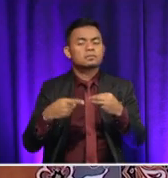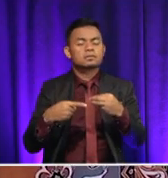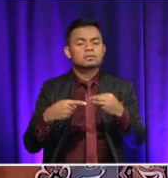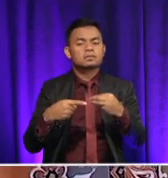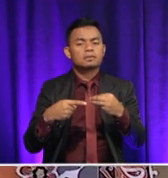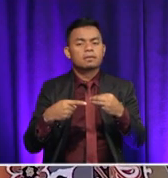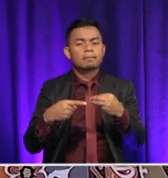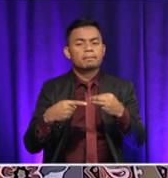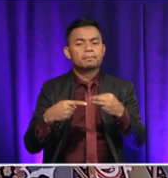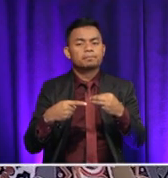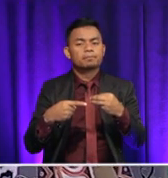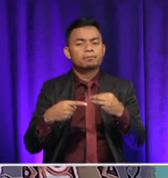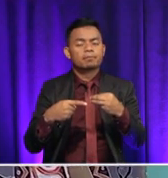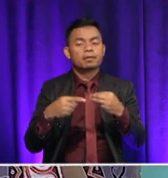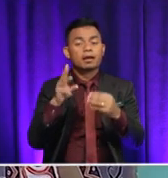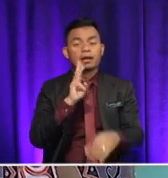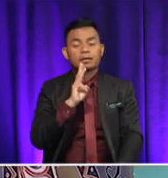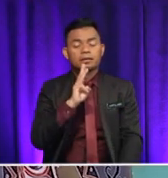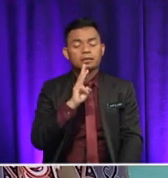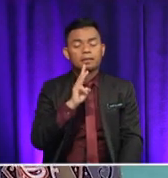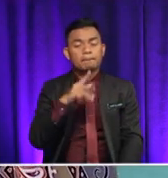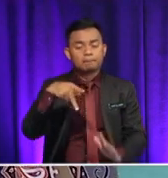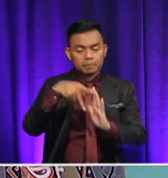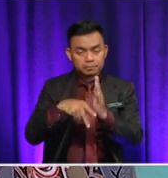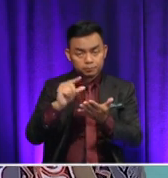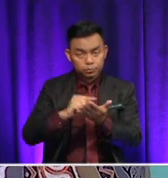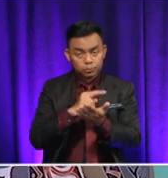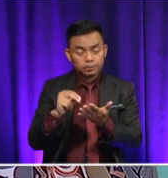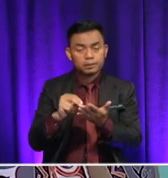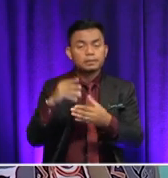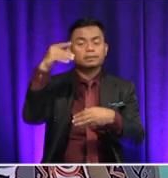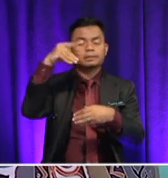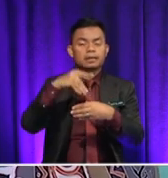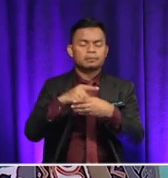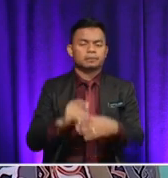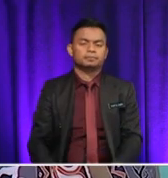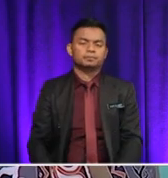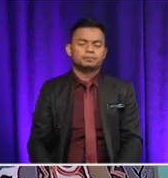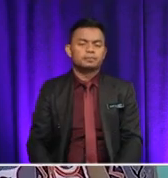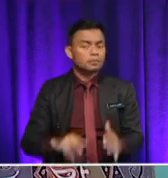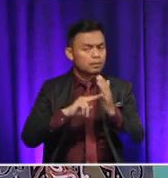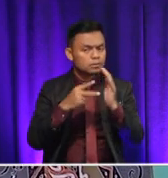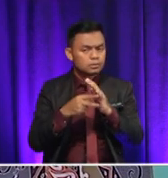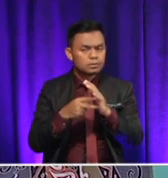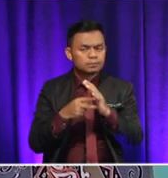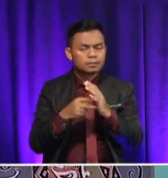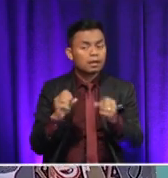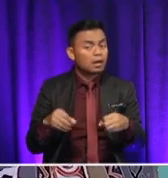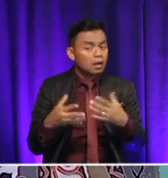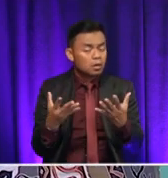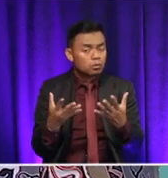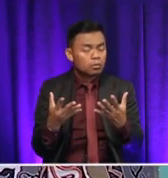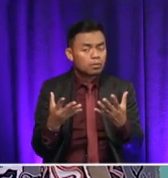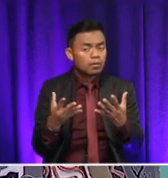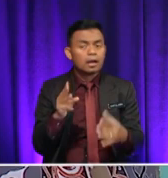domestik maksud bekalan air pengguna domestik ini macam mana bakalan aye sampai ke kawasan kediaman kita